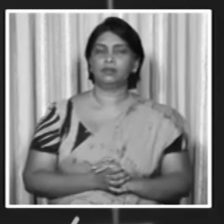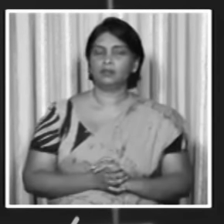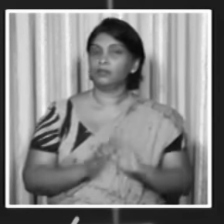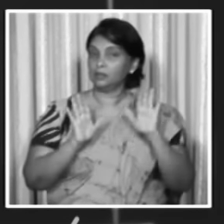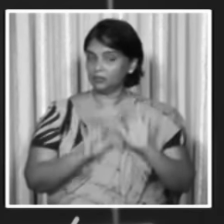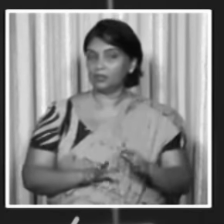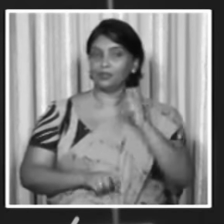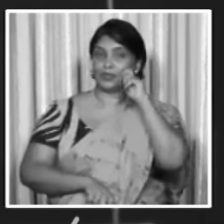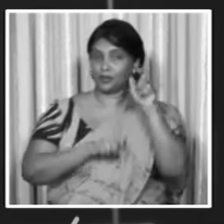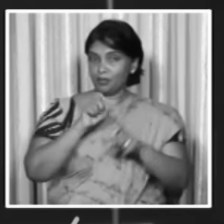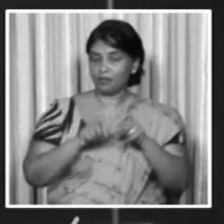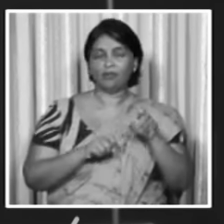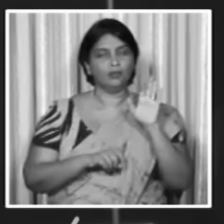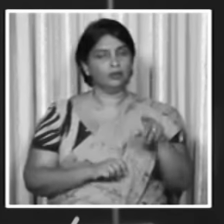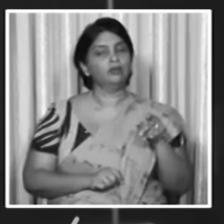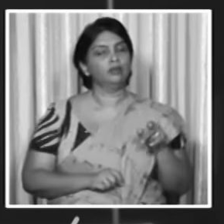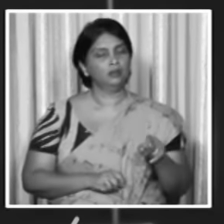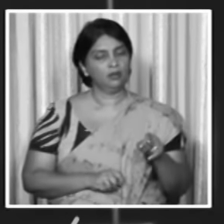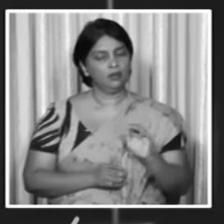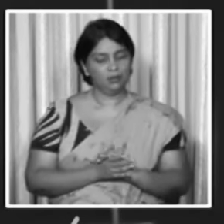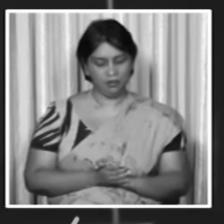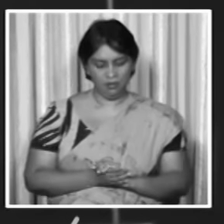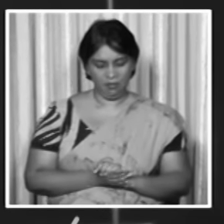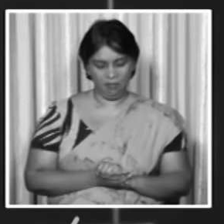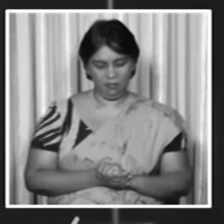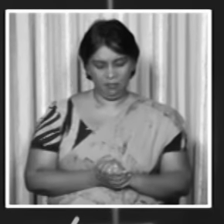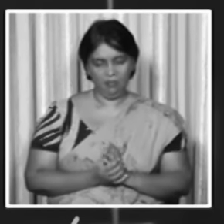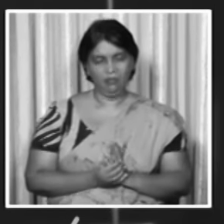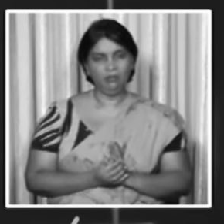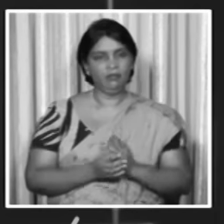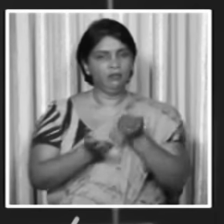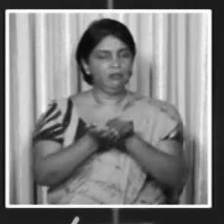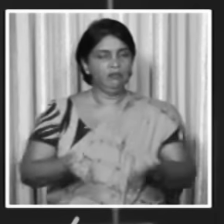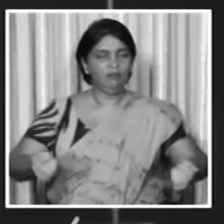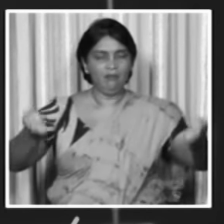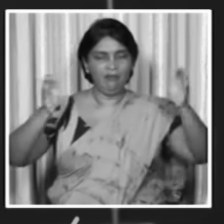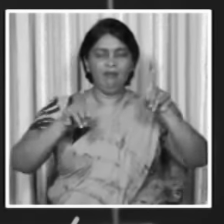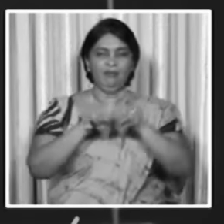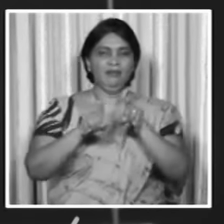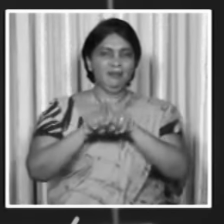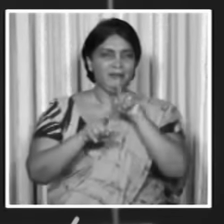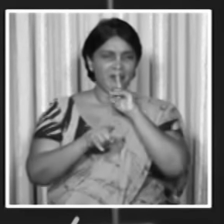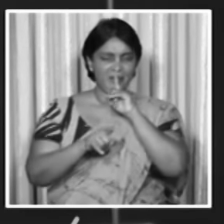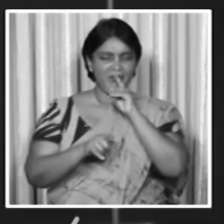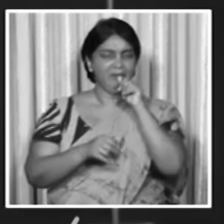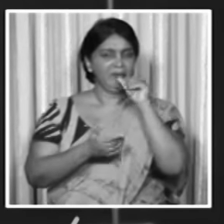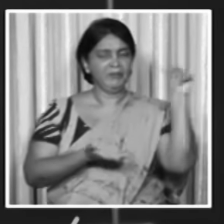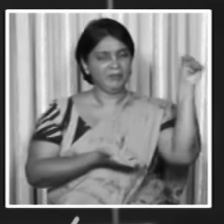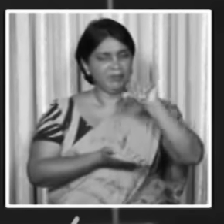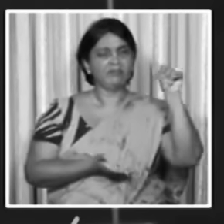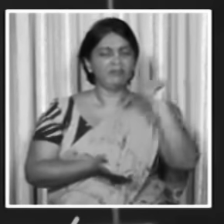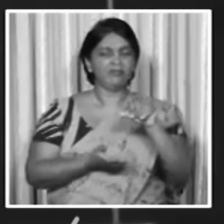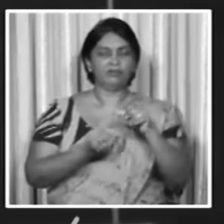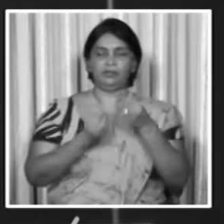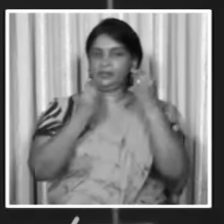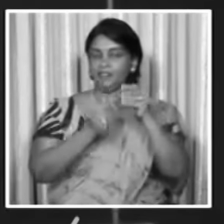சப்பாத்து கால்களால் உதைத்து தள்ளிய போலீசார் பொதுமக்களுடன் மிக மோசமாக நடந்து கொண்டனர். இதனால் மாலை 4 மணி வரை கொளுத்தும் வெயிலின் மத்தியில்